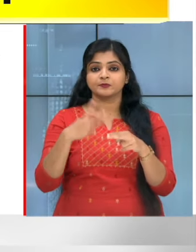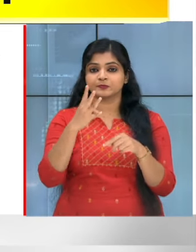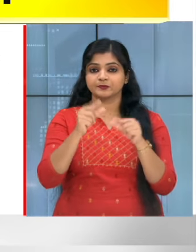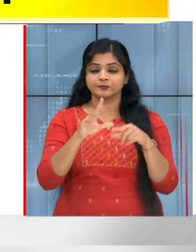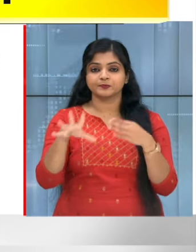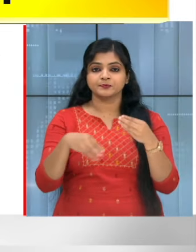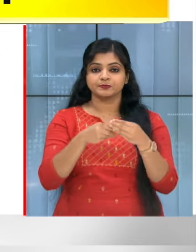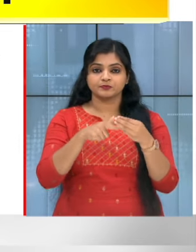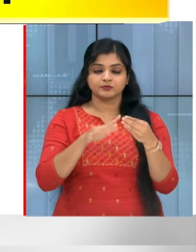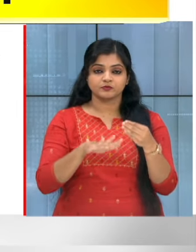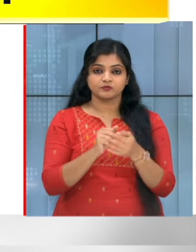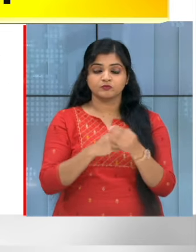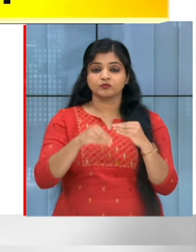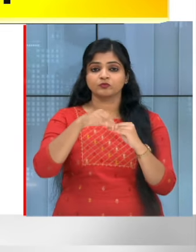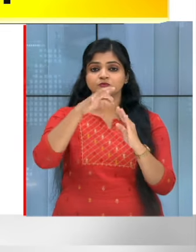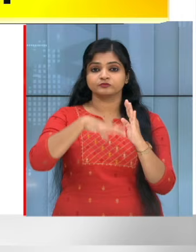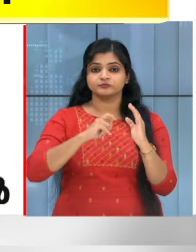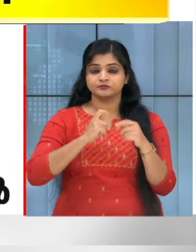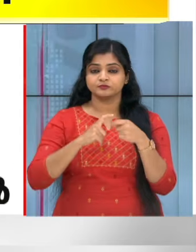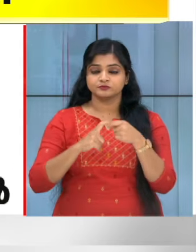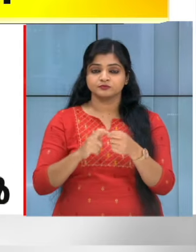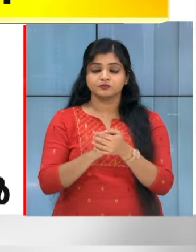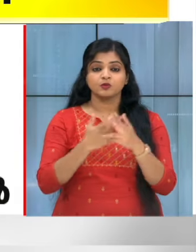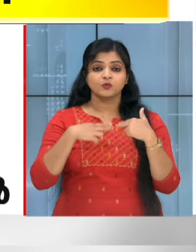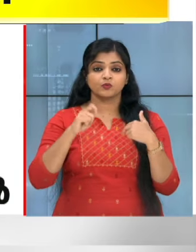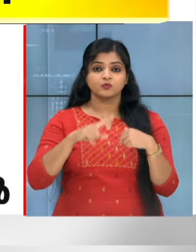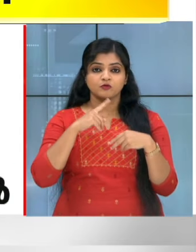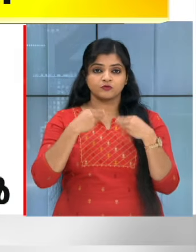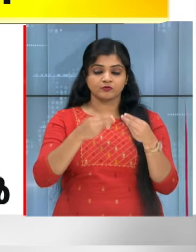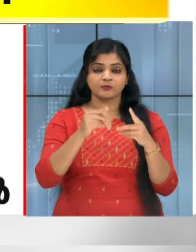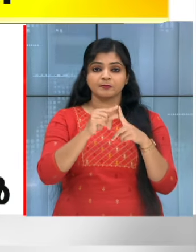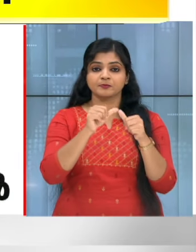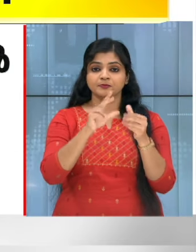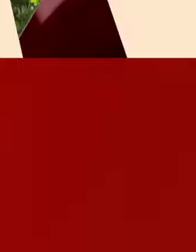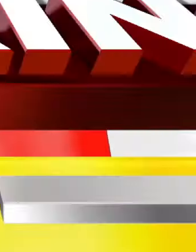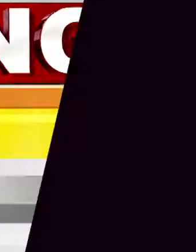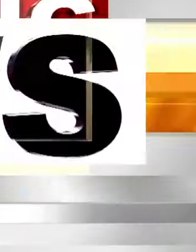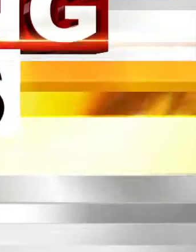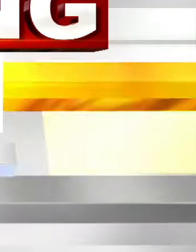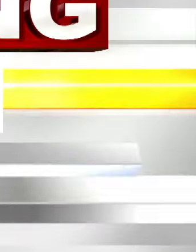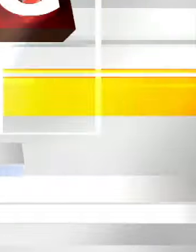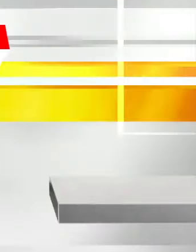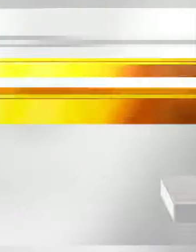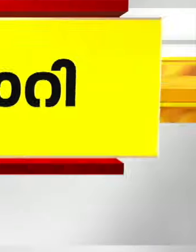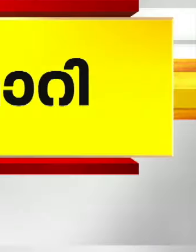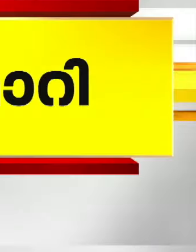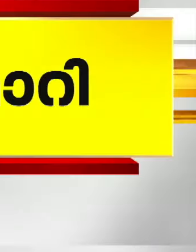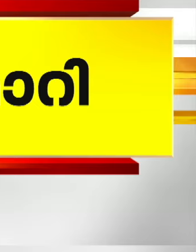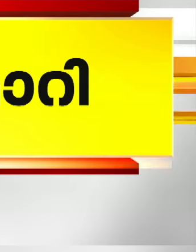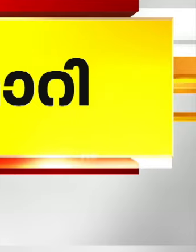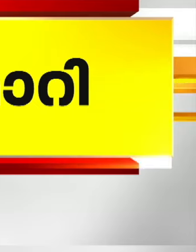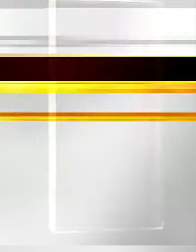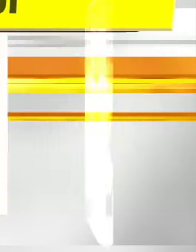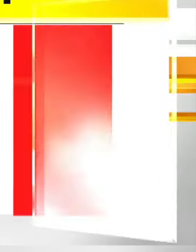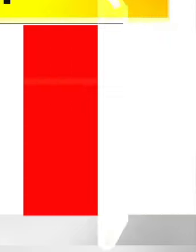വിശദാംശങ്ങൾ. ഗിരീഷ്, കോടതിയുടെ നിർദ്ദേശത്തെ തുടർന്ന് സർക്കാർ പാനൽ കൈമാറുന്നു. ഇനി ഗവർണറുടെ ഭാഗത്തു നിന്നുള്ള തുടർ നടപടിക്രമങ്ങൾ